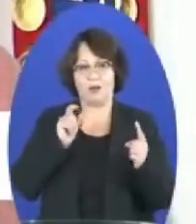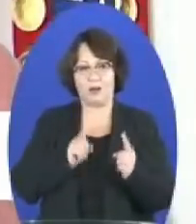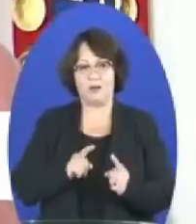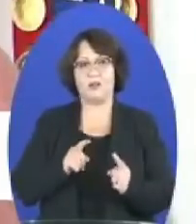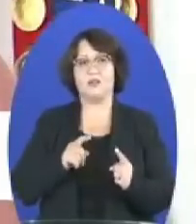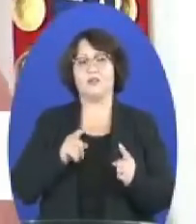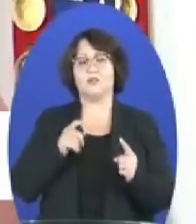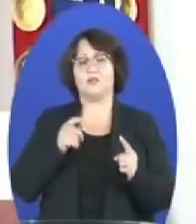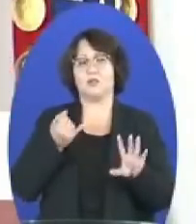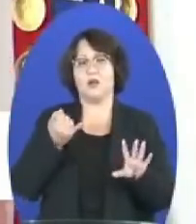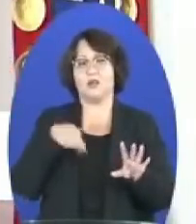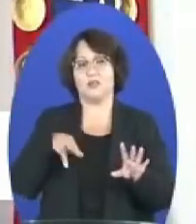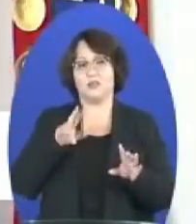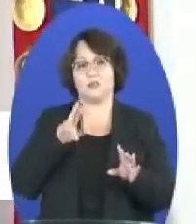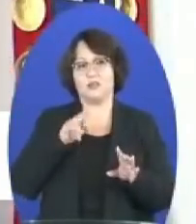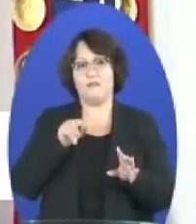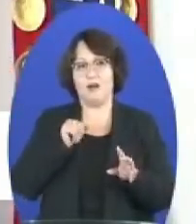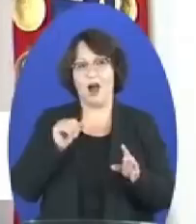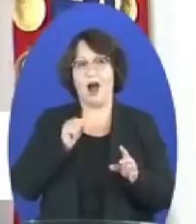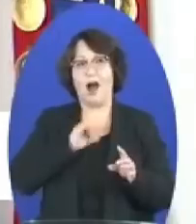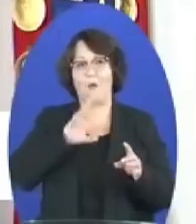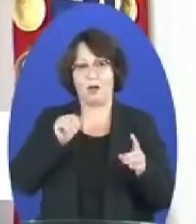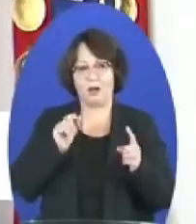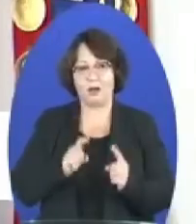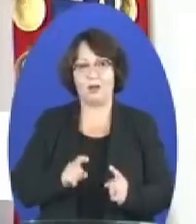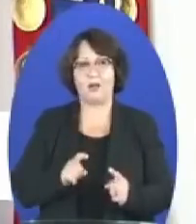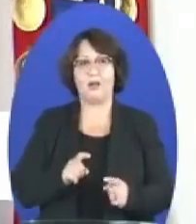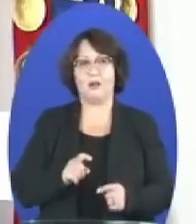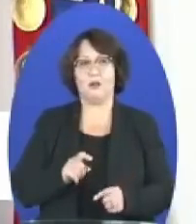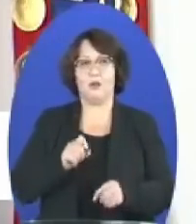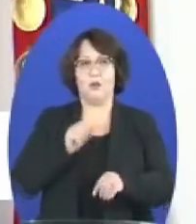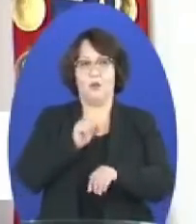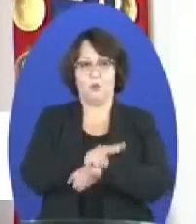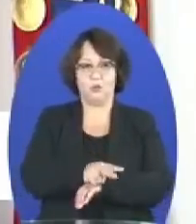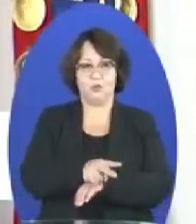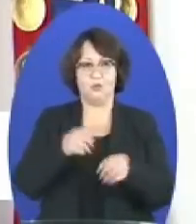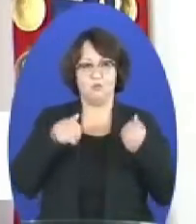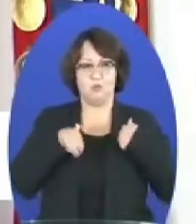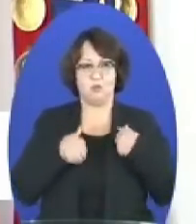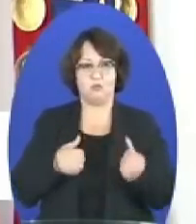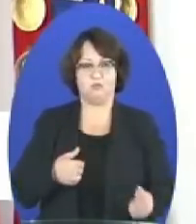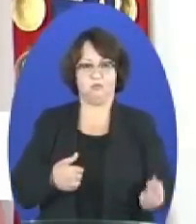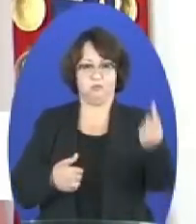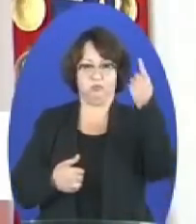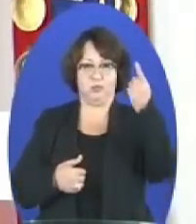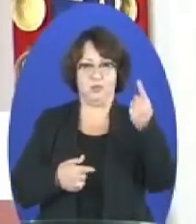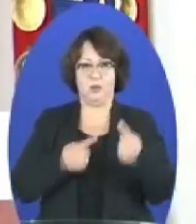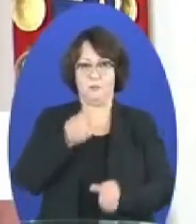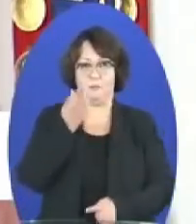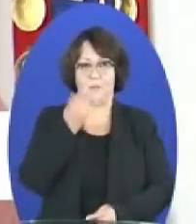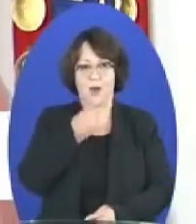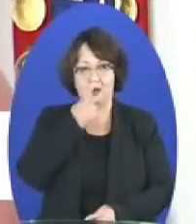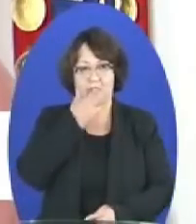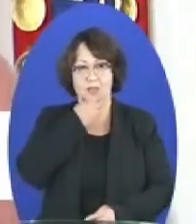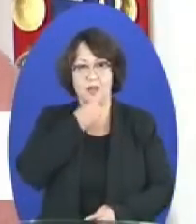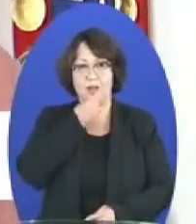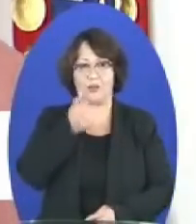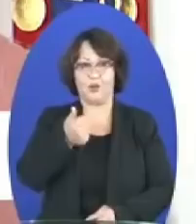гэсэн үг. Тэгээд ямарчсан төрүүлсэн унсан бүх маань төрүүлэхээр бас сайхан нэг гонсоос юм бол